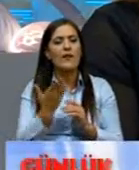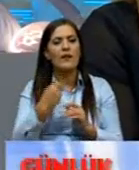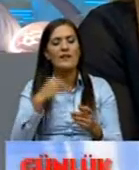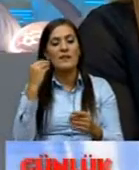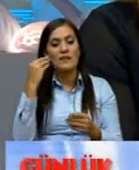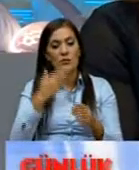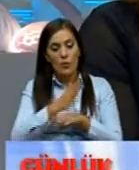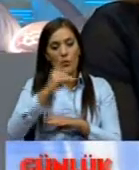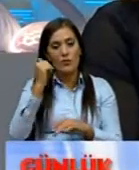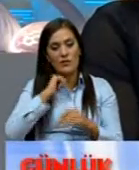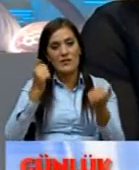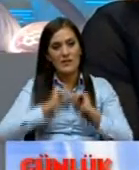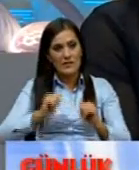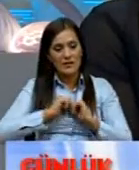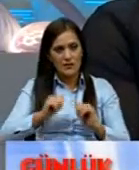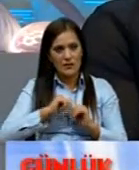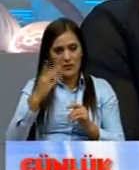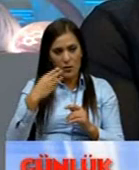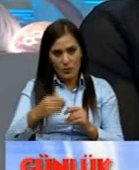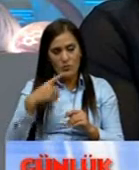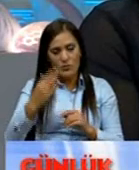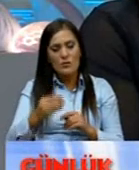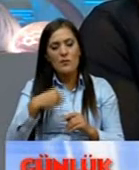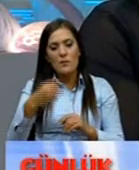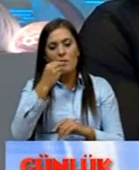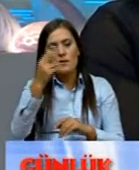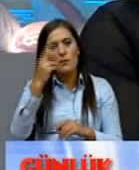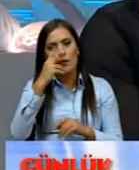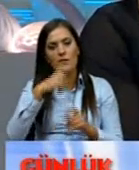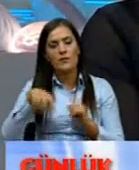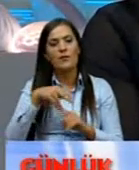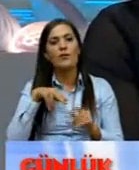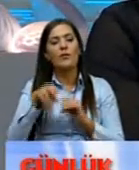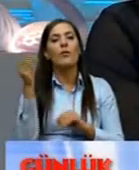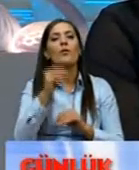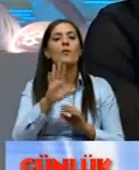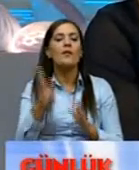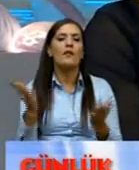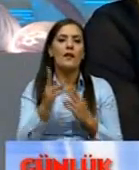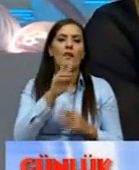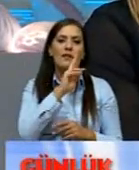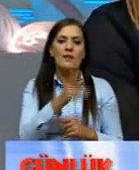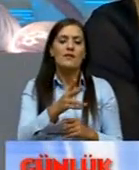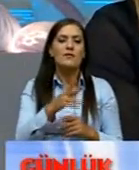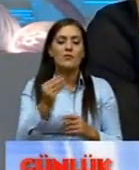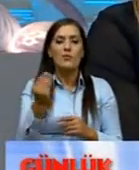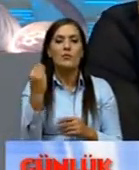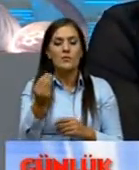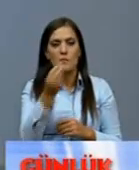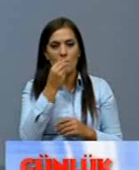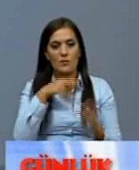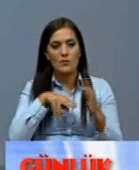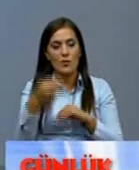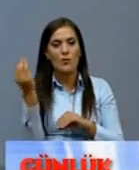sıkı bir antrenman programımız olursa olsun beslenme alışkanlığımızı yoluna koymadan ne yazık çok ki çok güzel bu beslenme olacak.